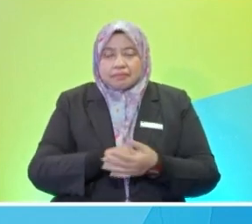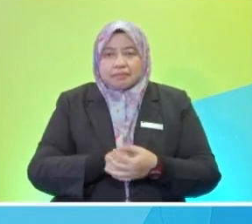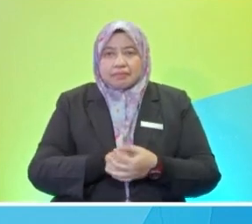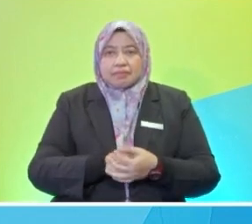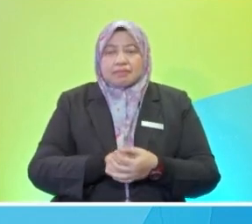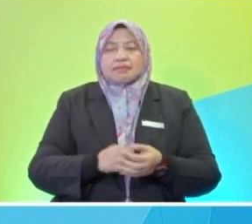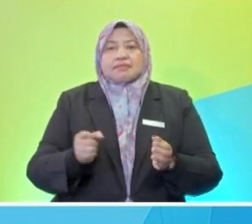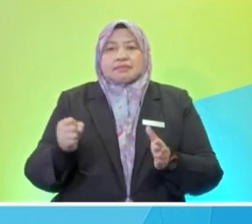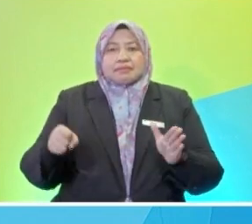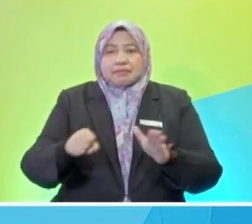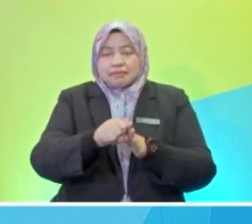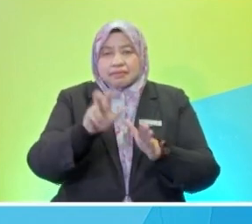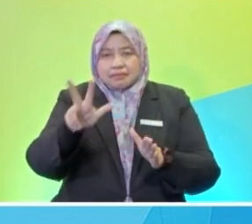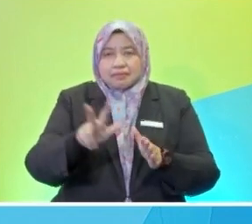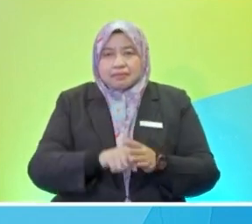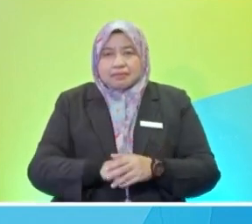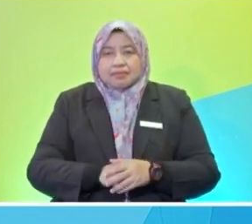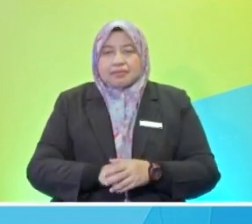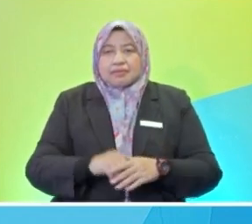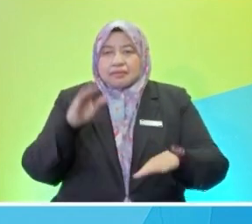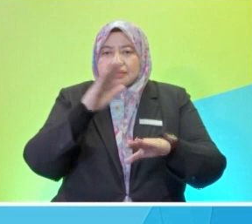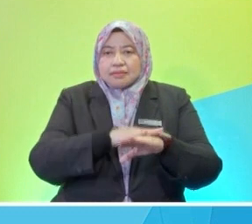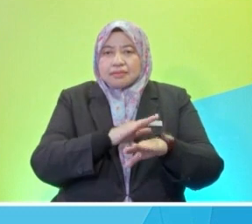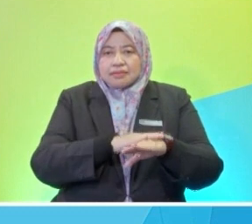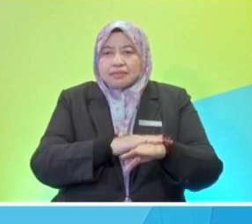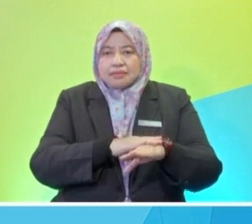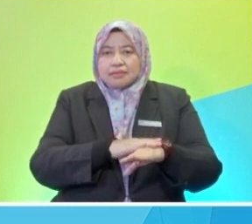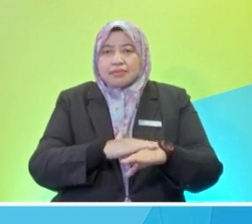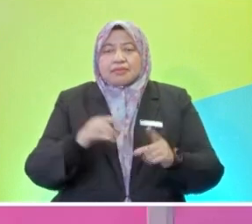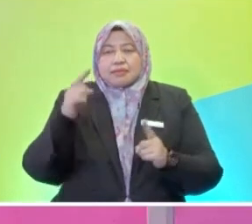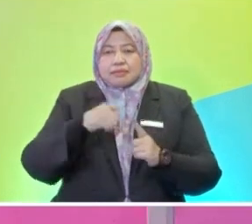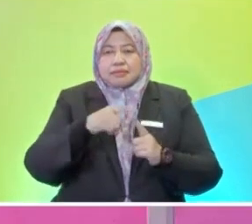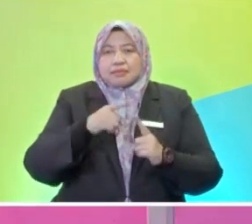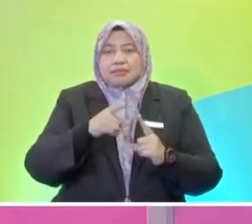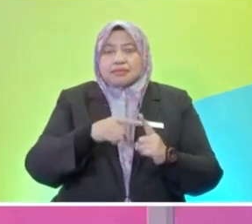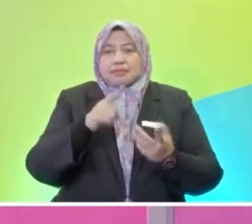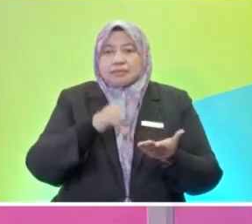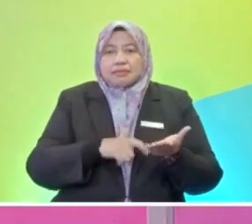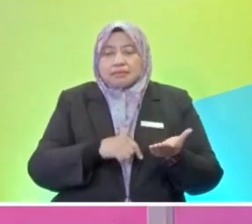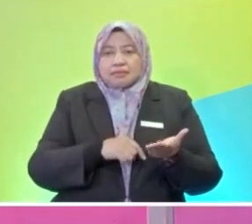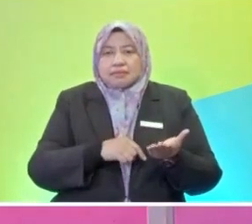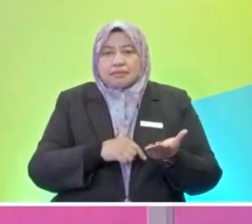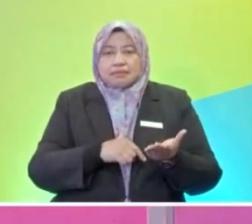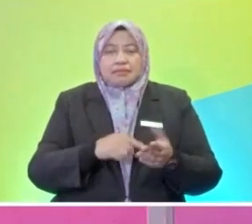Oke segitiga atas nih yang Mira Sebut tajam-tajam nih namanya